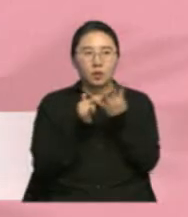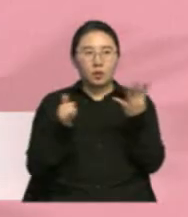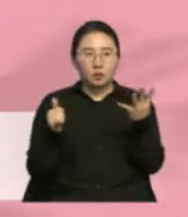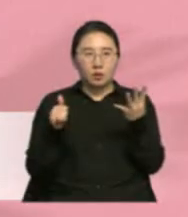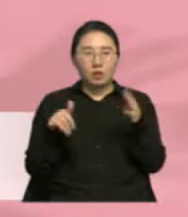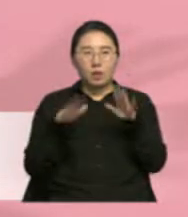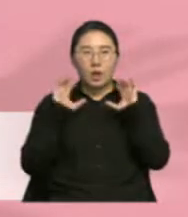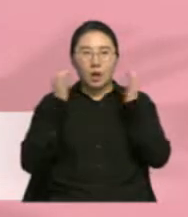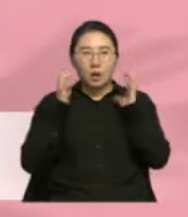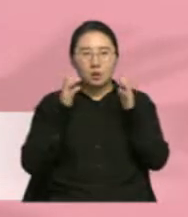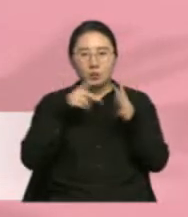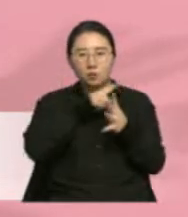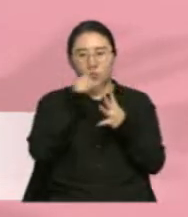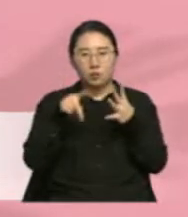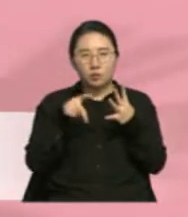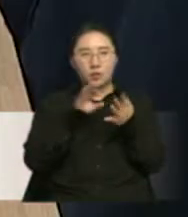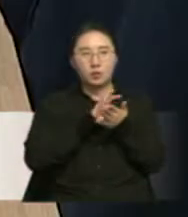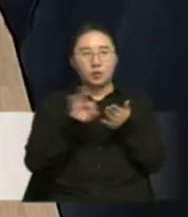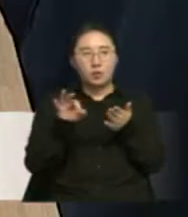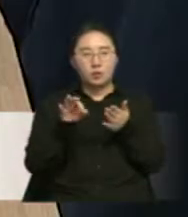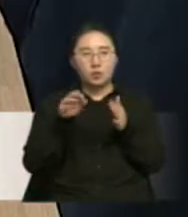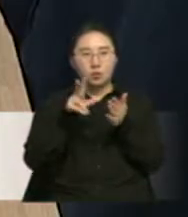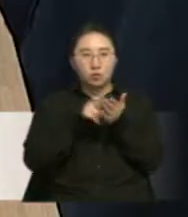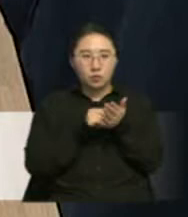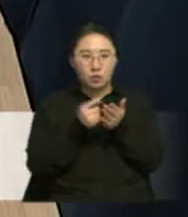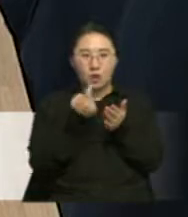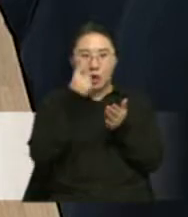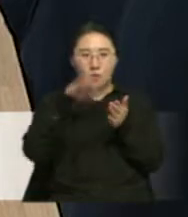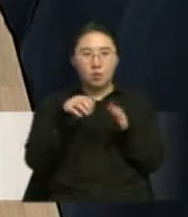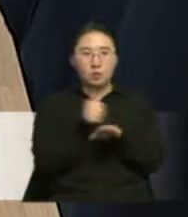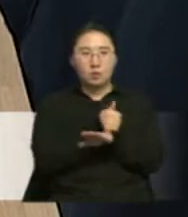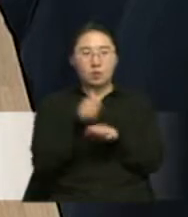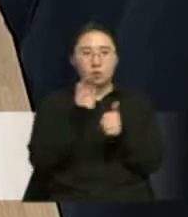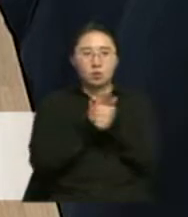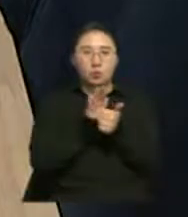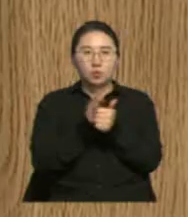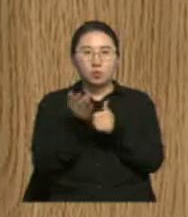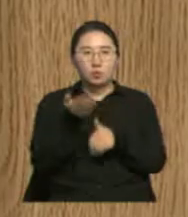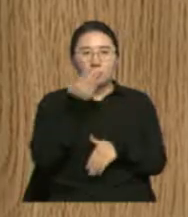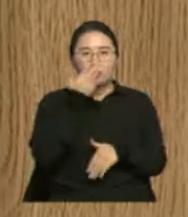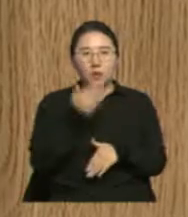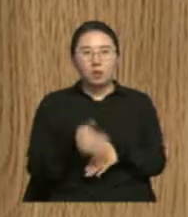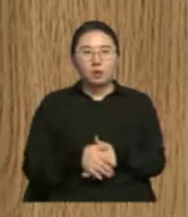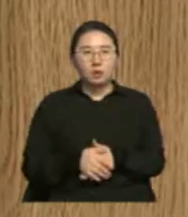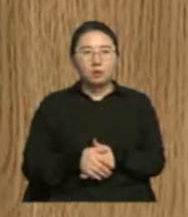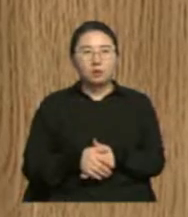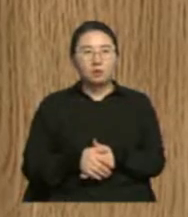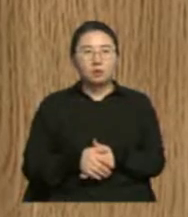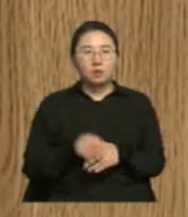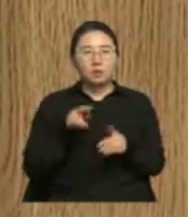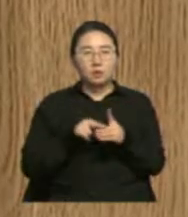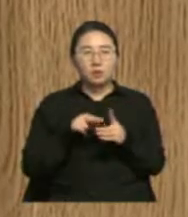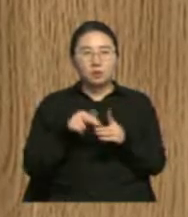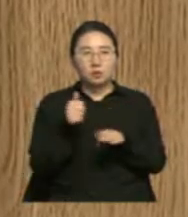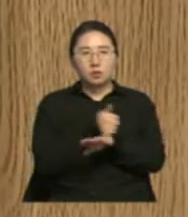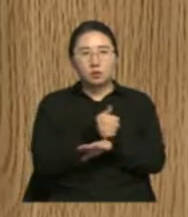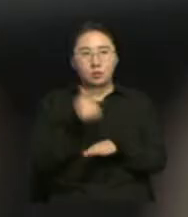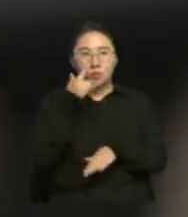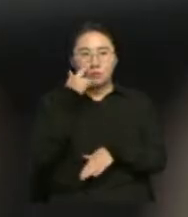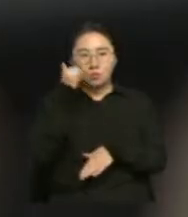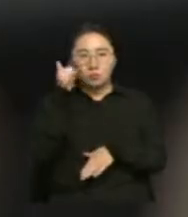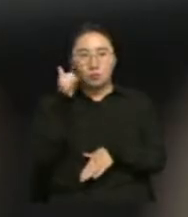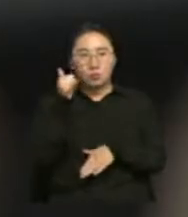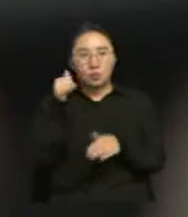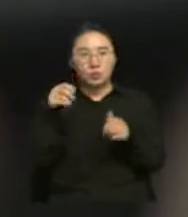배치돼 아이들의 프로그램 이용과 숙제, 학원 차량 이용도 돕습니다. 센터 출입 시